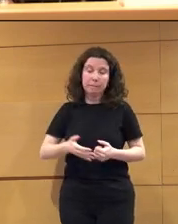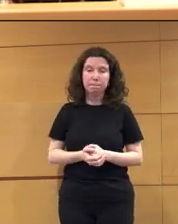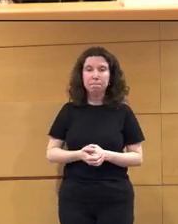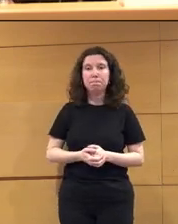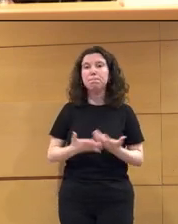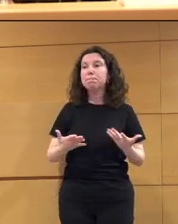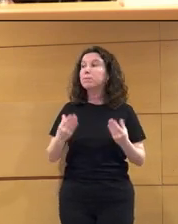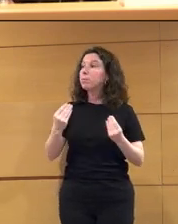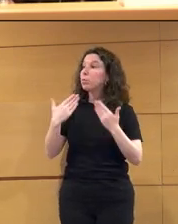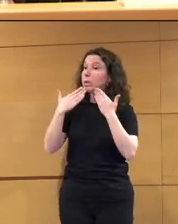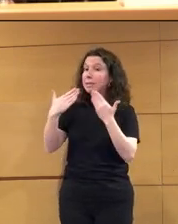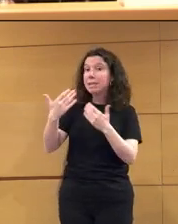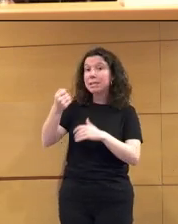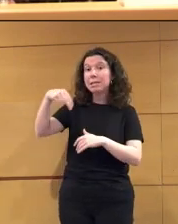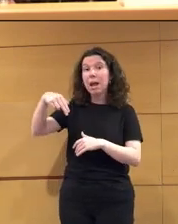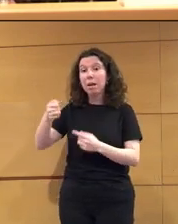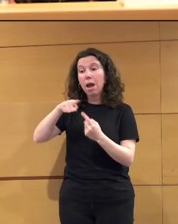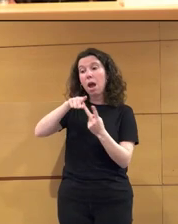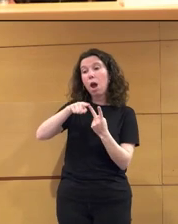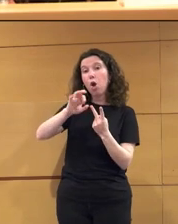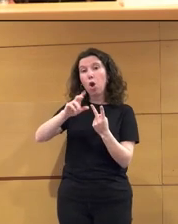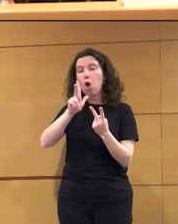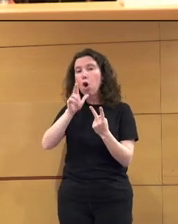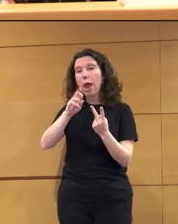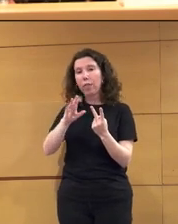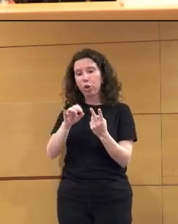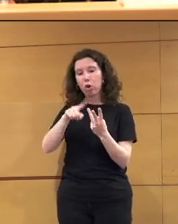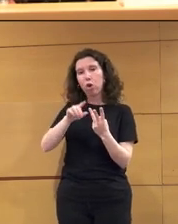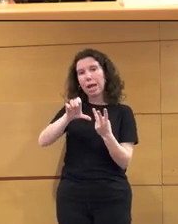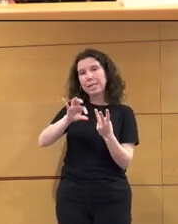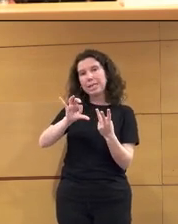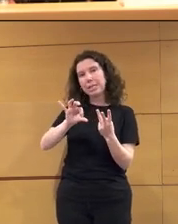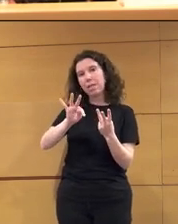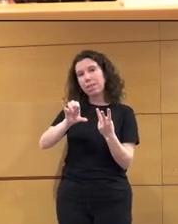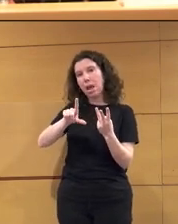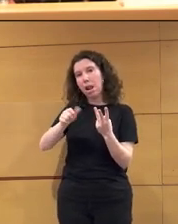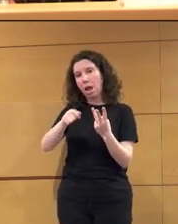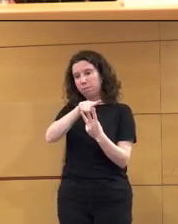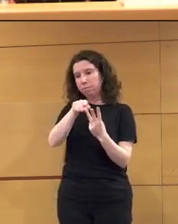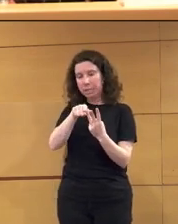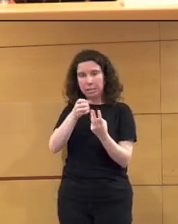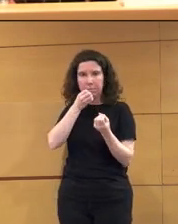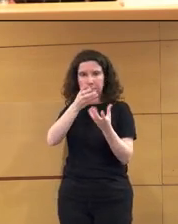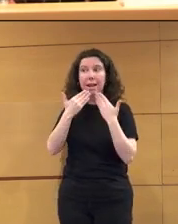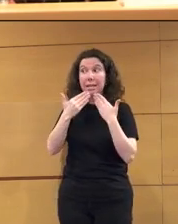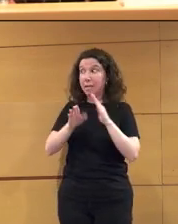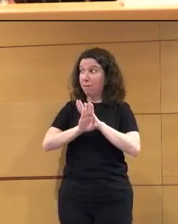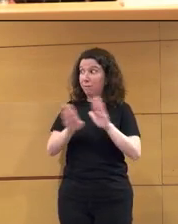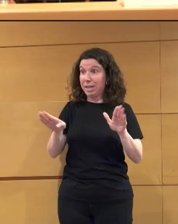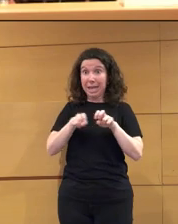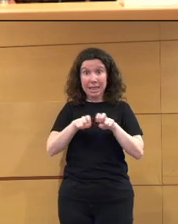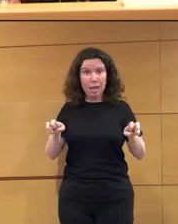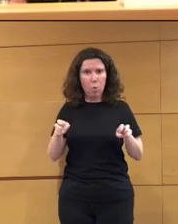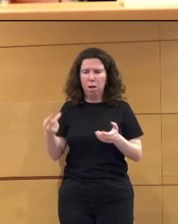Moltíssimes gràcies, Anna, Horacio, Estela, per les vostres aportacions. Deixaríem aquí la taula, no cal que us aixequeu perquè jo dic